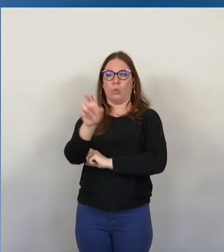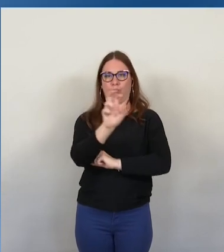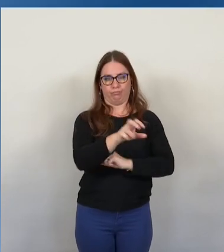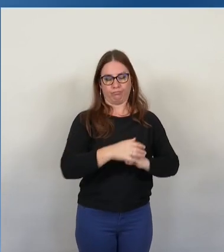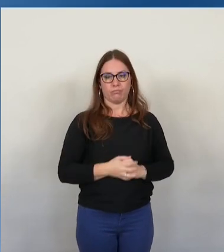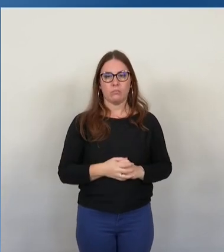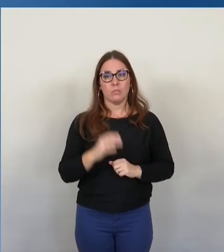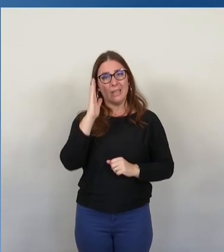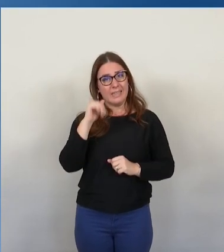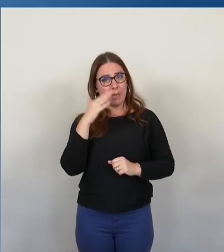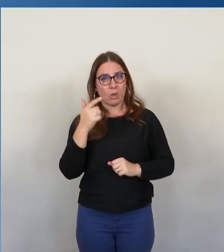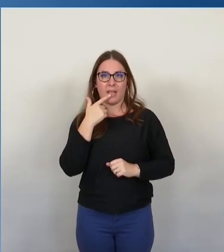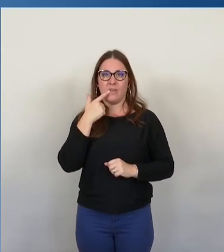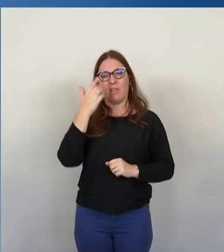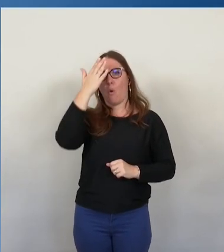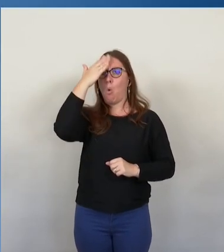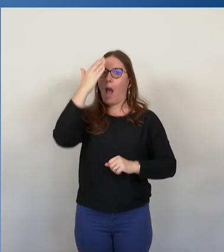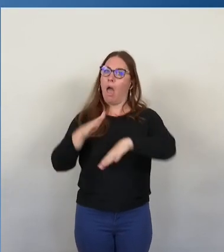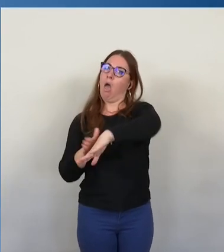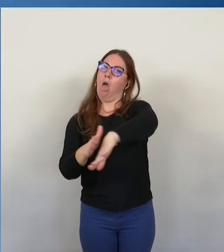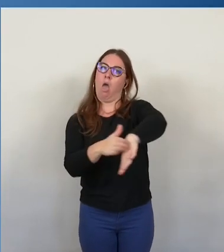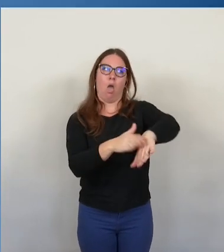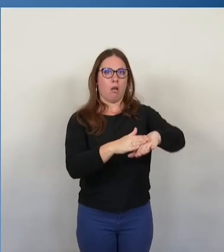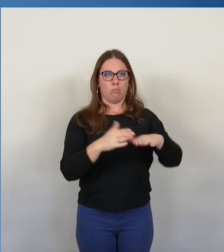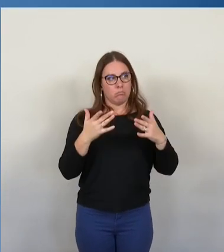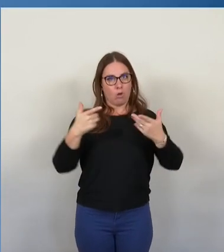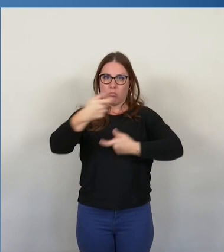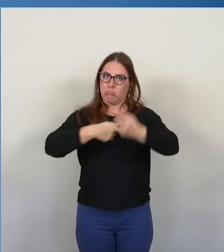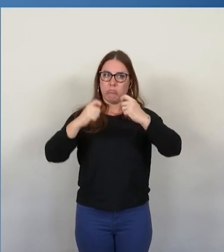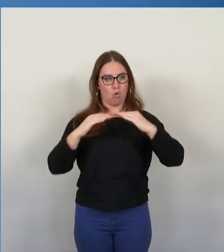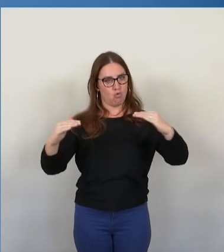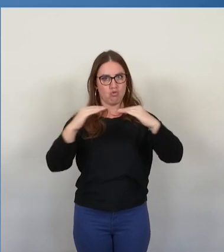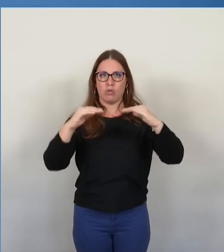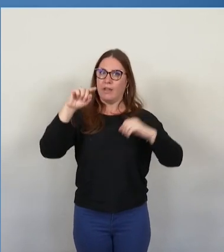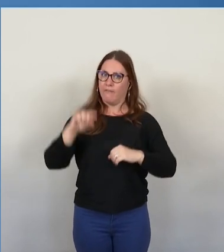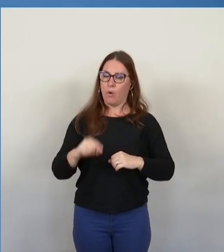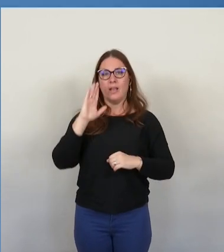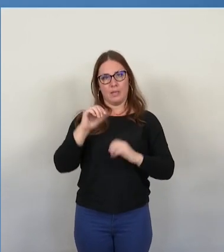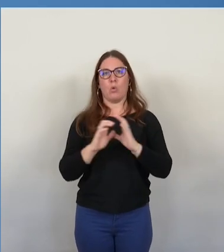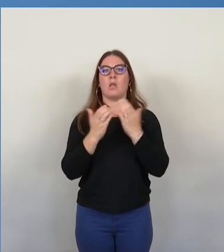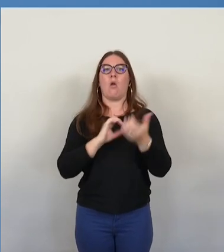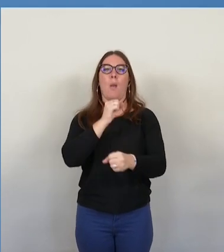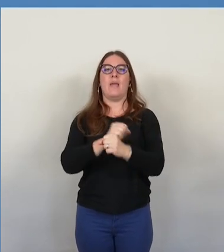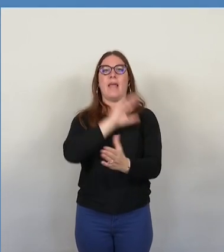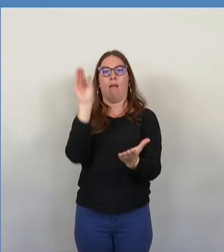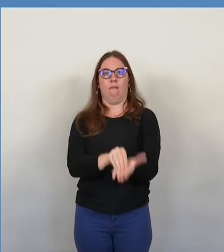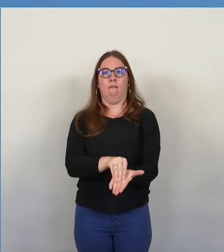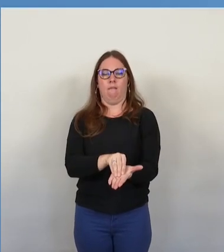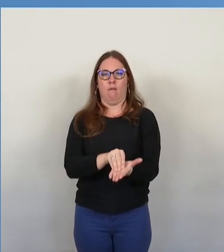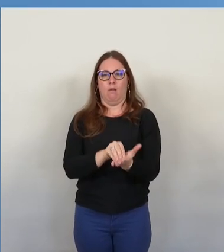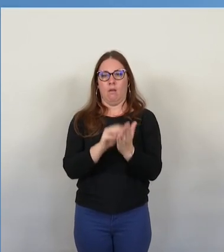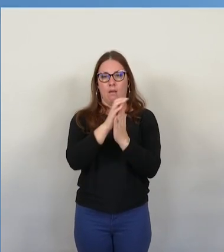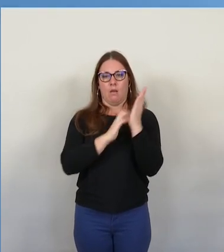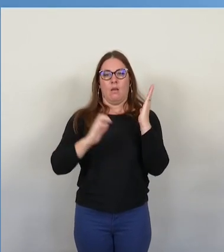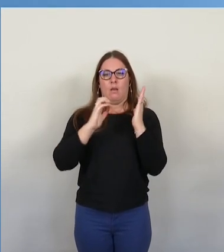et de moraliser la vie des affaires garantir l'équité dans l'achat public d'où sa place dans le code pénal dans la section